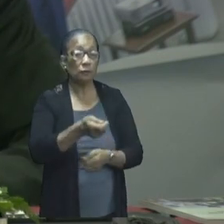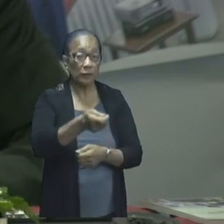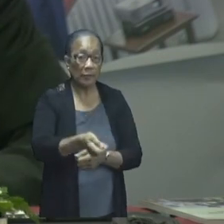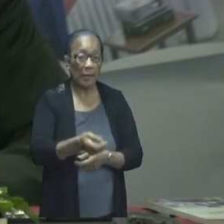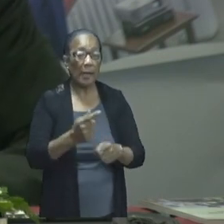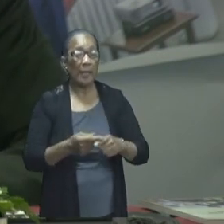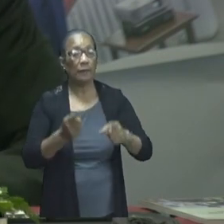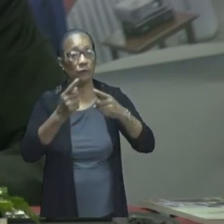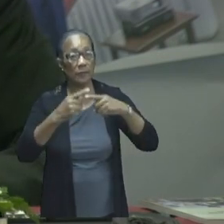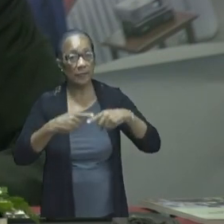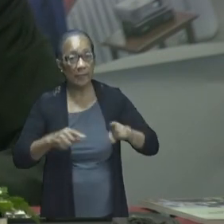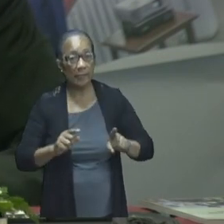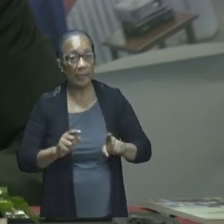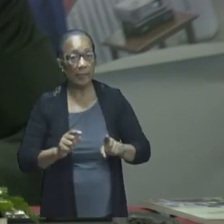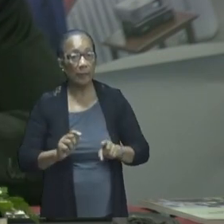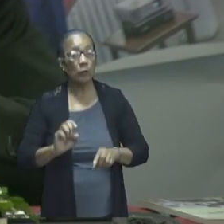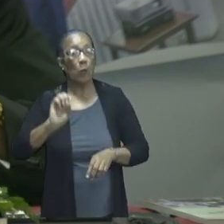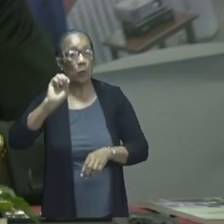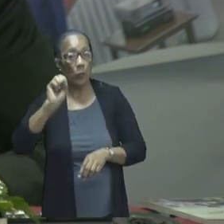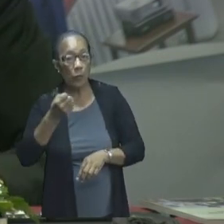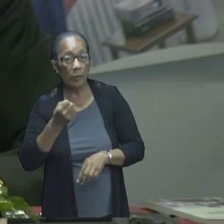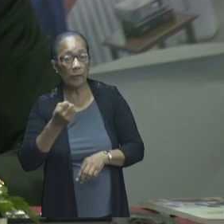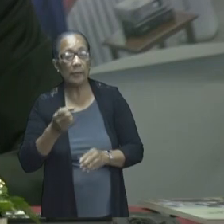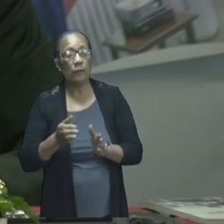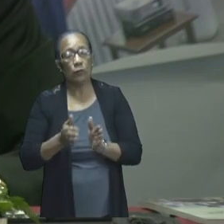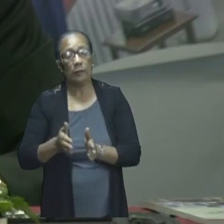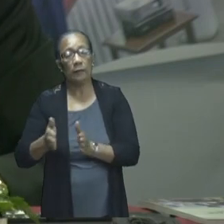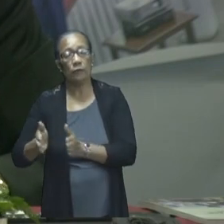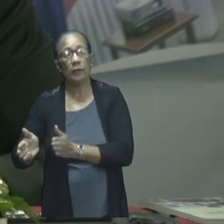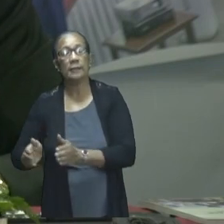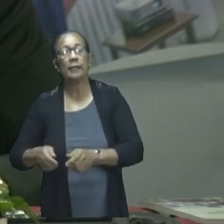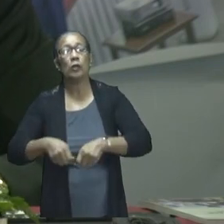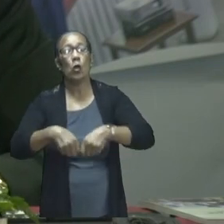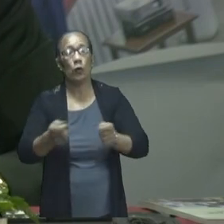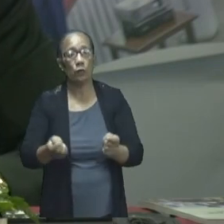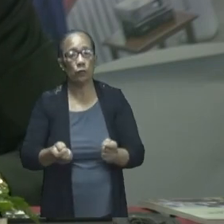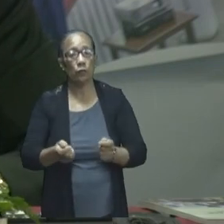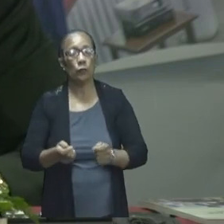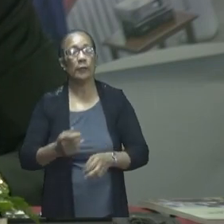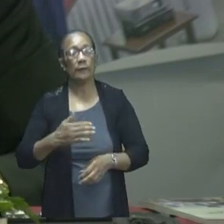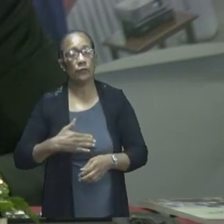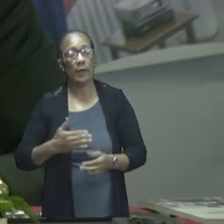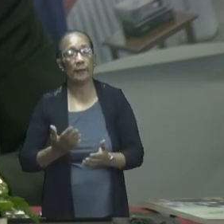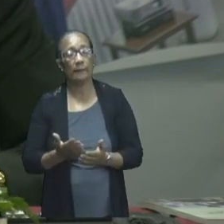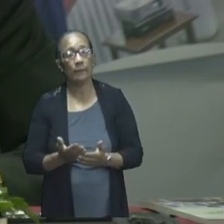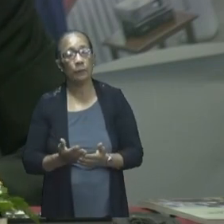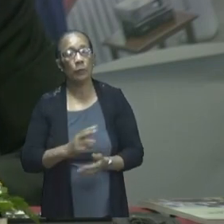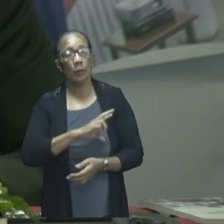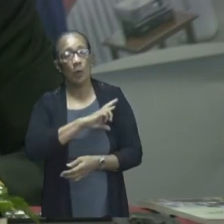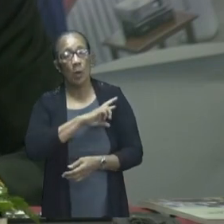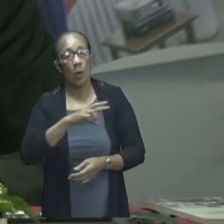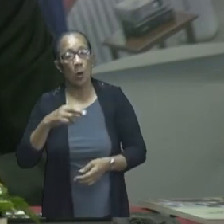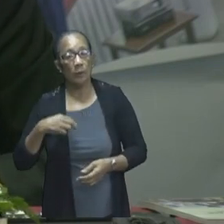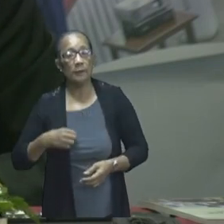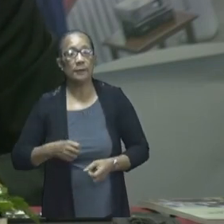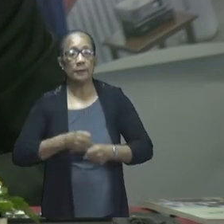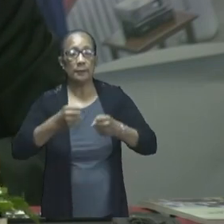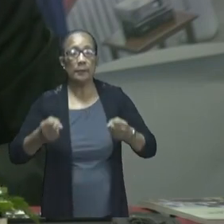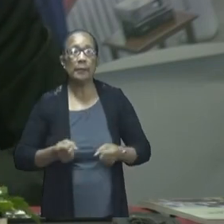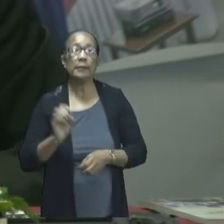opties voor de gefaseerde uitvoering van als energie